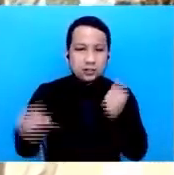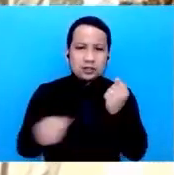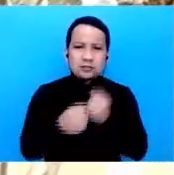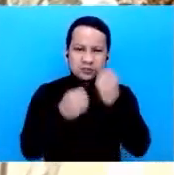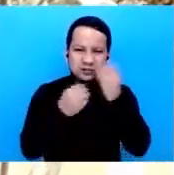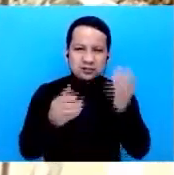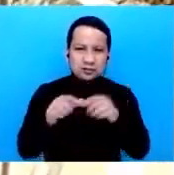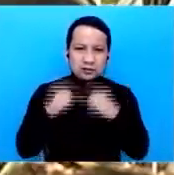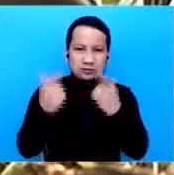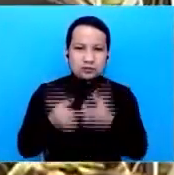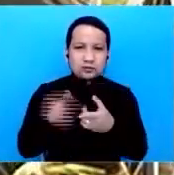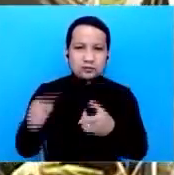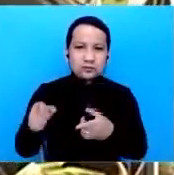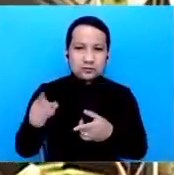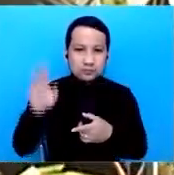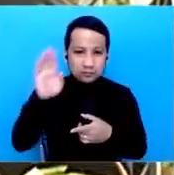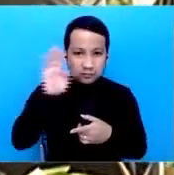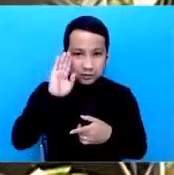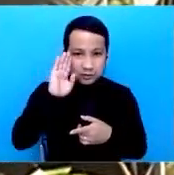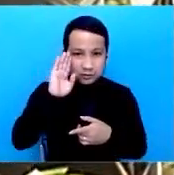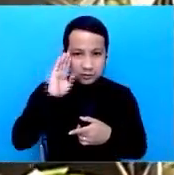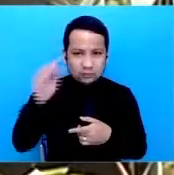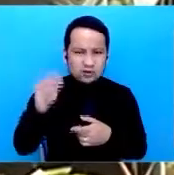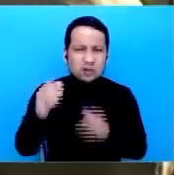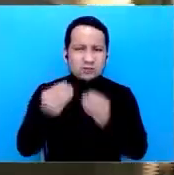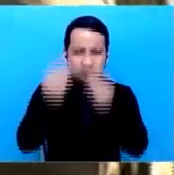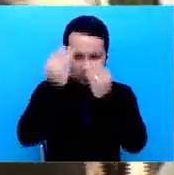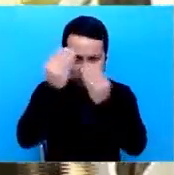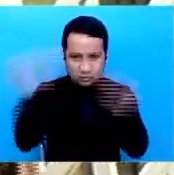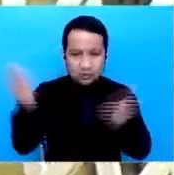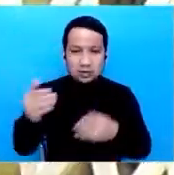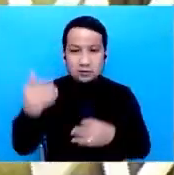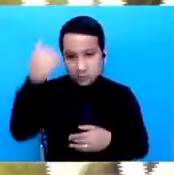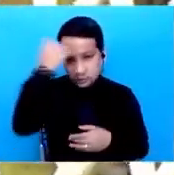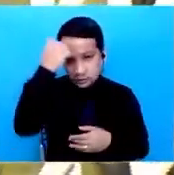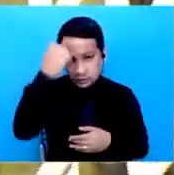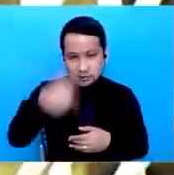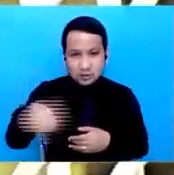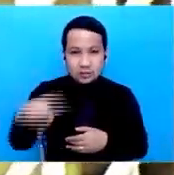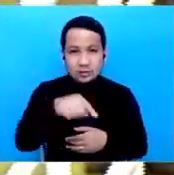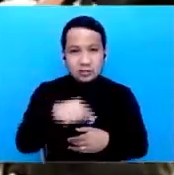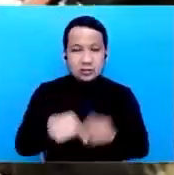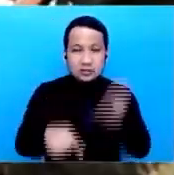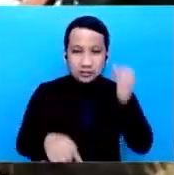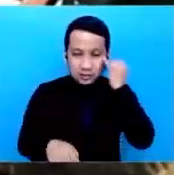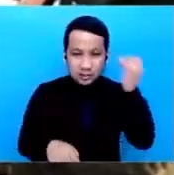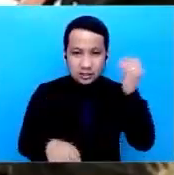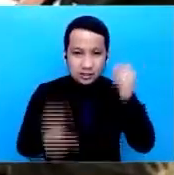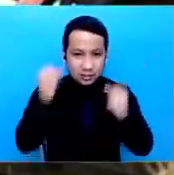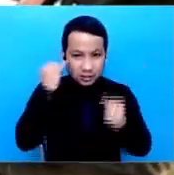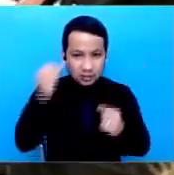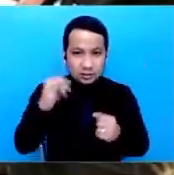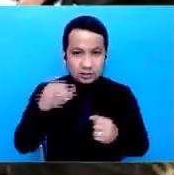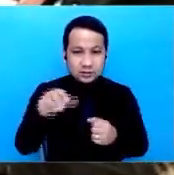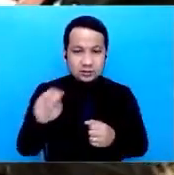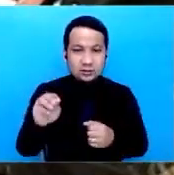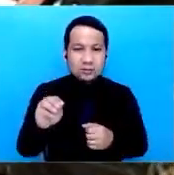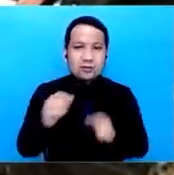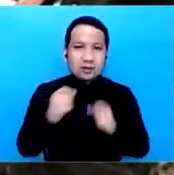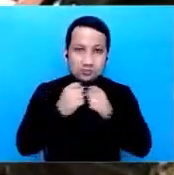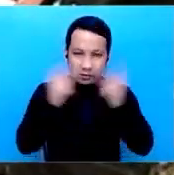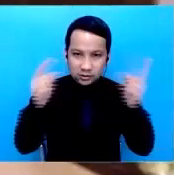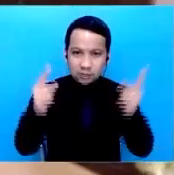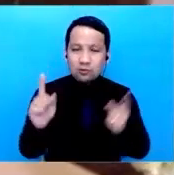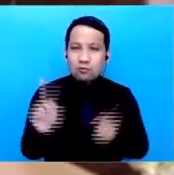ni Marcos Jr. Matagal na silang sinabihang magnininong sa kasal ni Jana at Jed. Pero ang mas nakaagaw